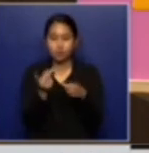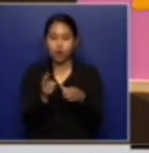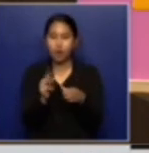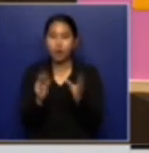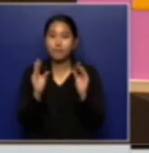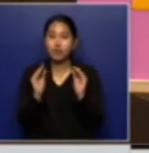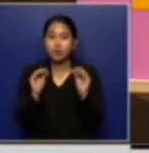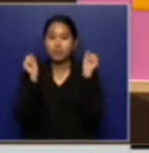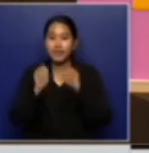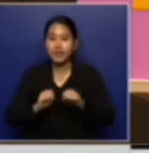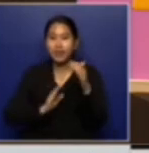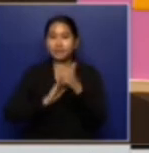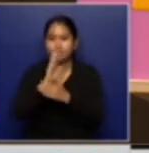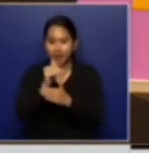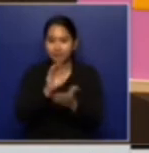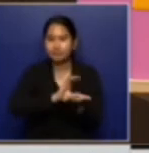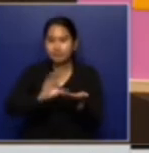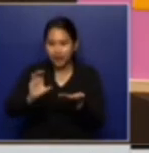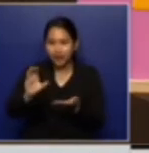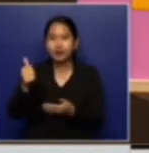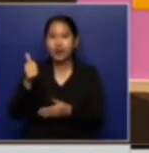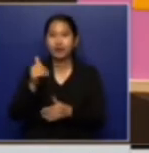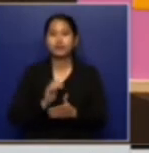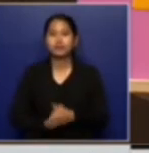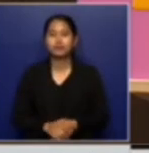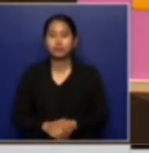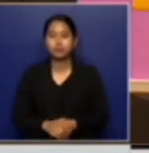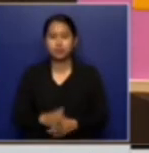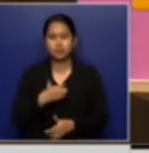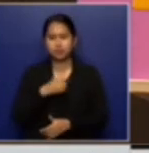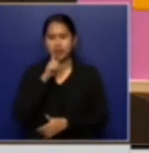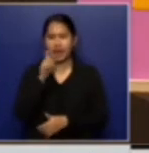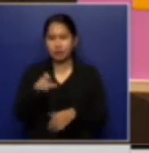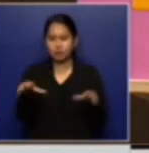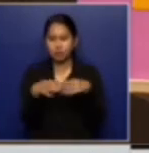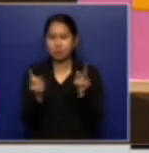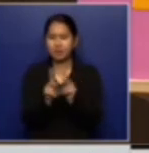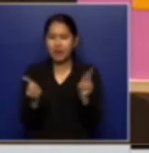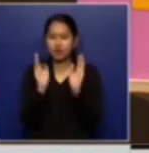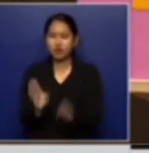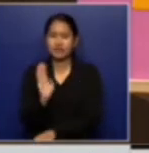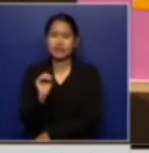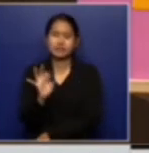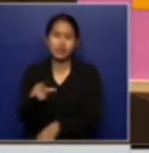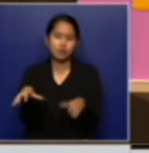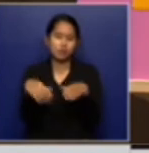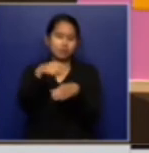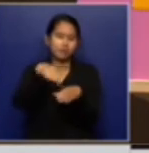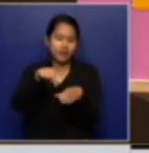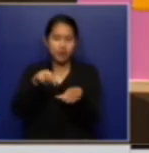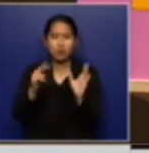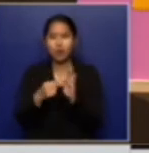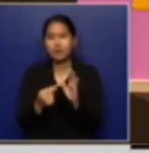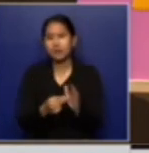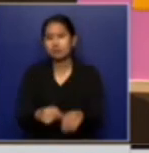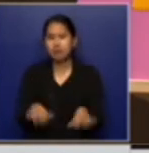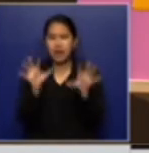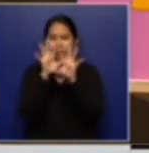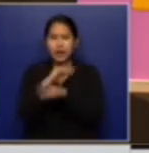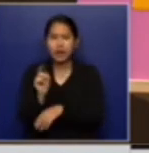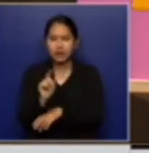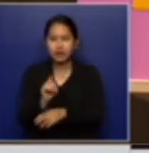ก่อนแล้วถึงเอามาผมถามว่าตั้งคณะกรรมการการตรวจสอบเนี่ยมันเป็นเส้นแบ่งเดียวกันท่านประ